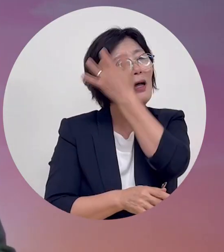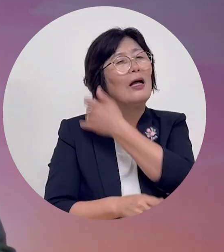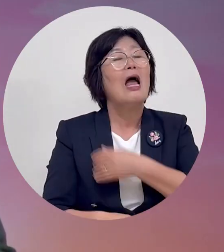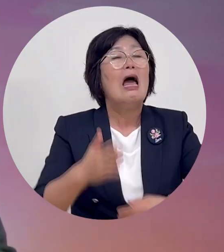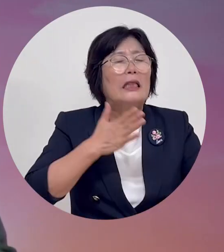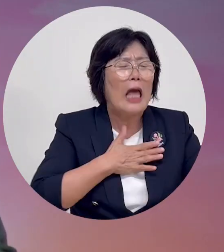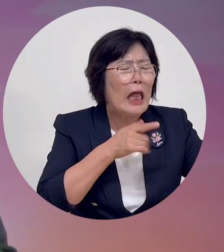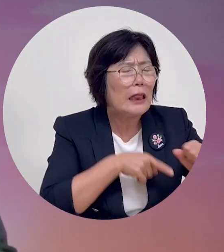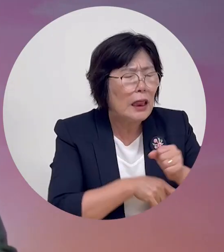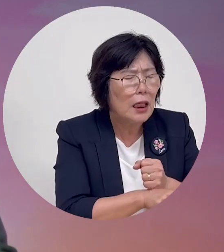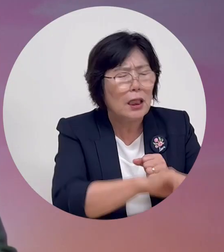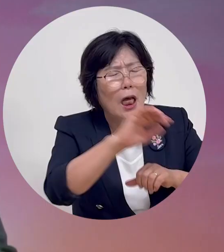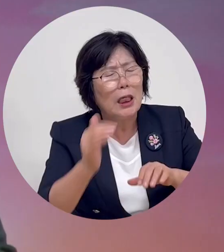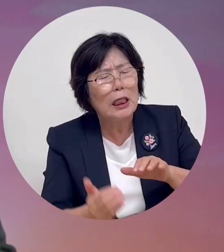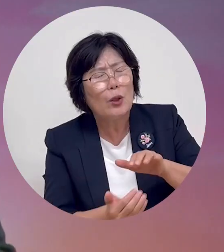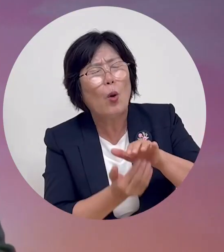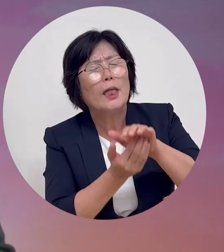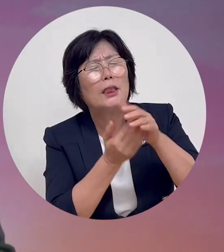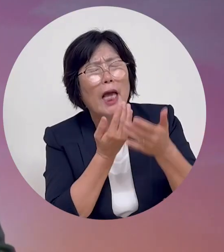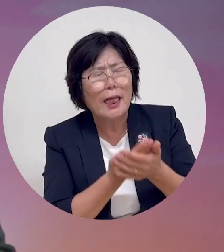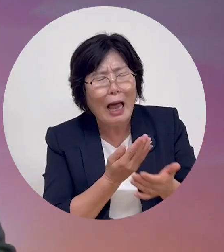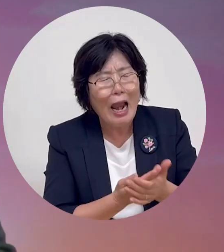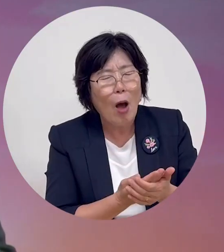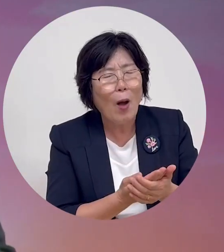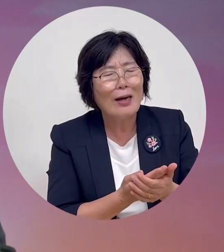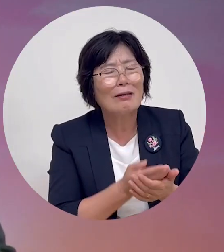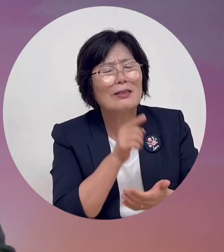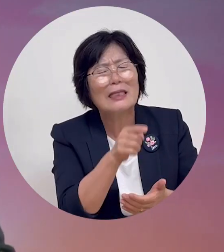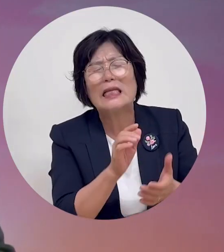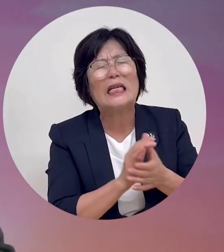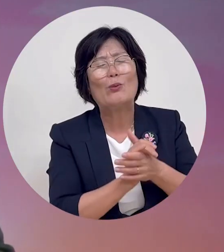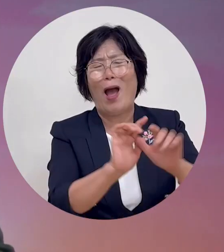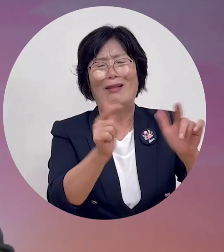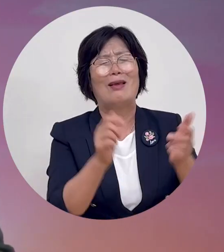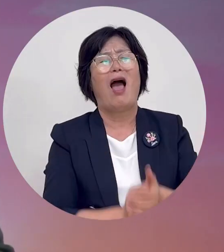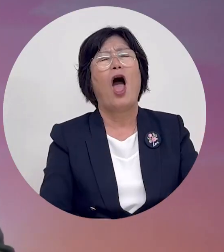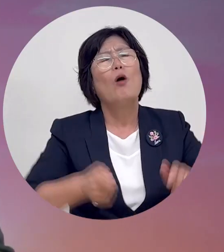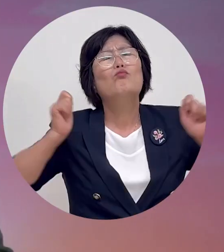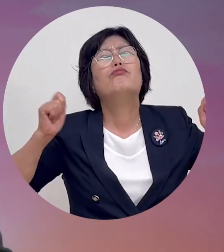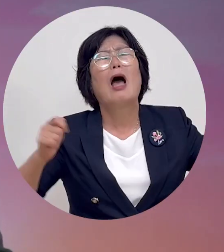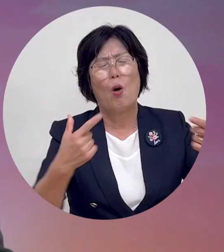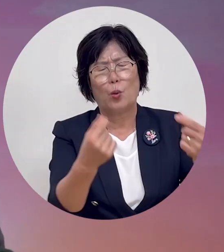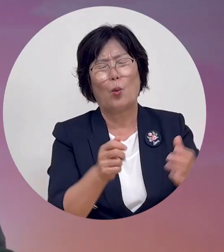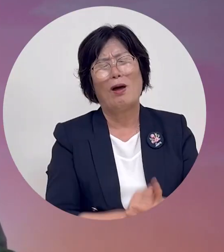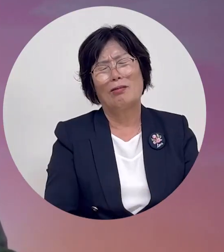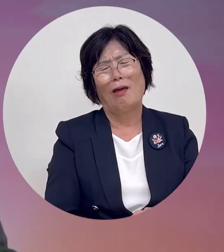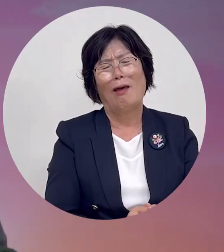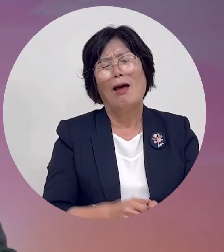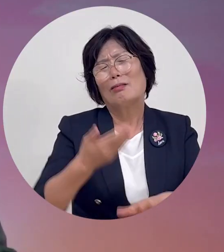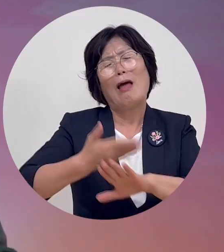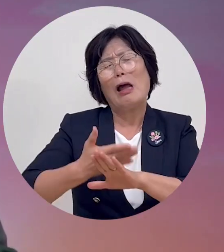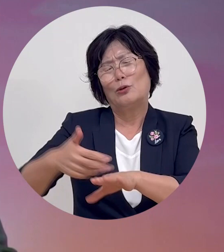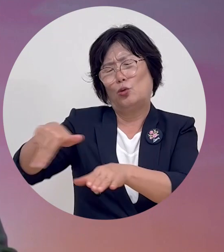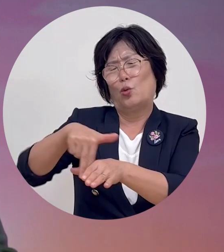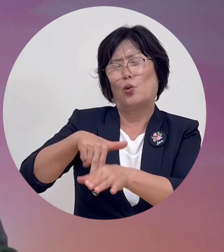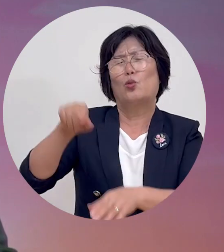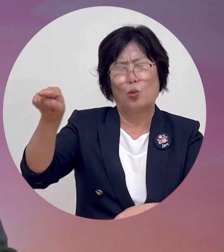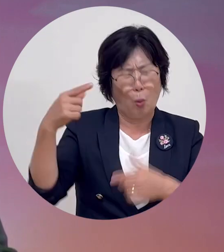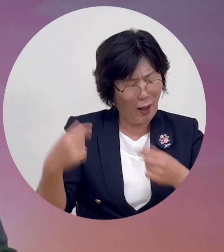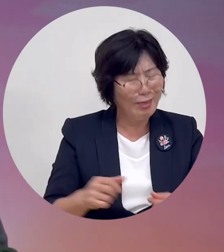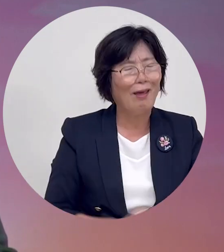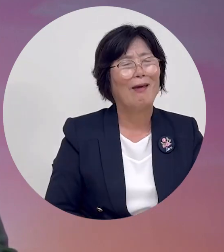이루어지게 해달라고 하는 것은 기도가 아닙니다. 그건 무당도 하는 것입니다. 다 종교에서도 다 하는 겁니다.